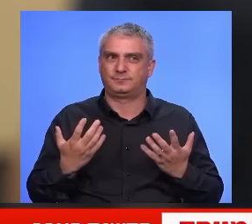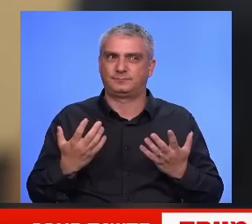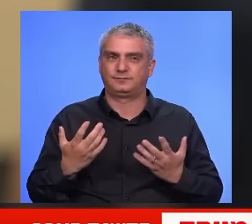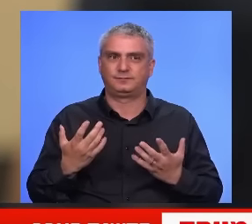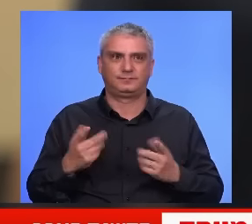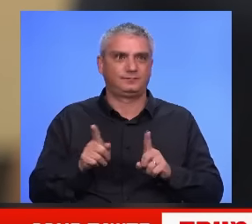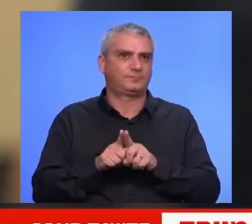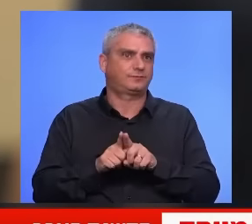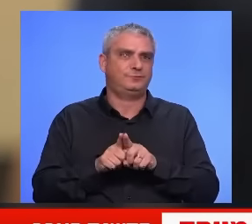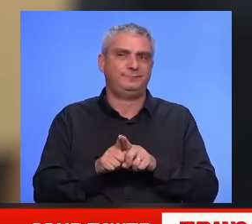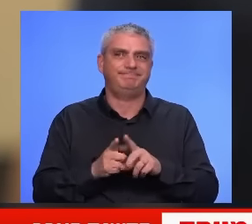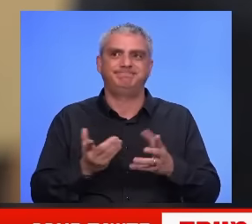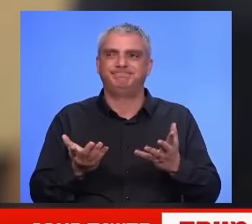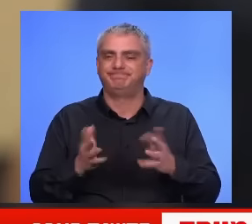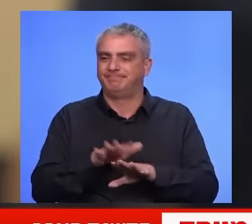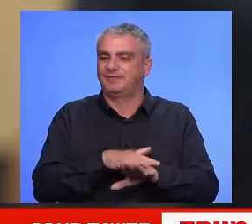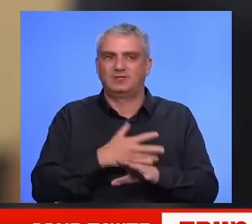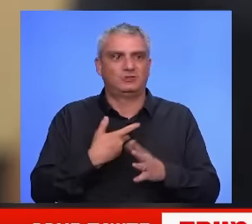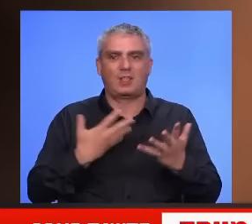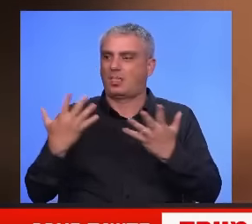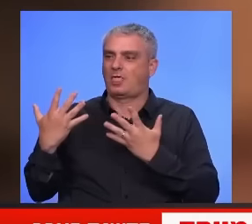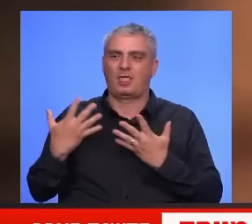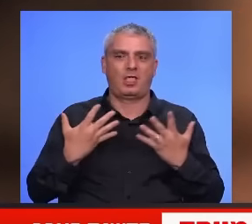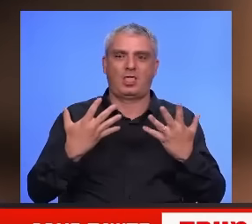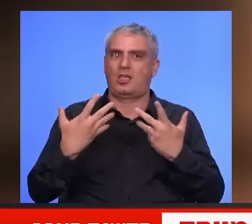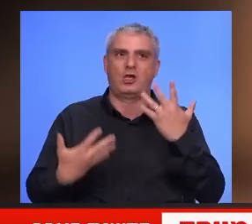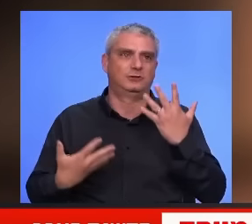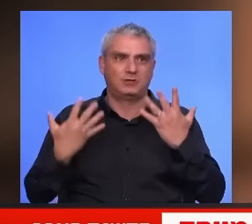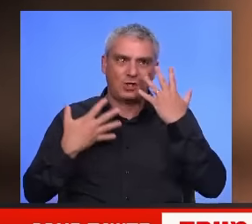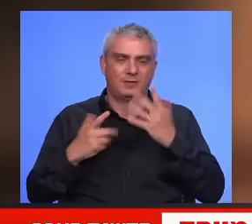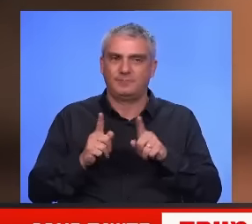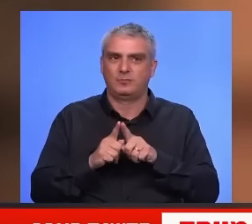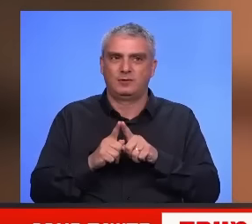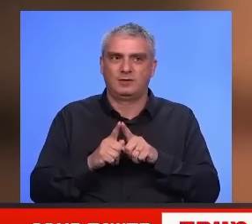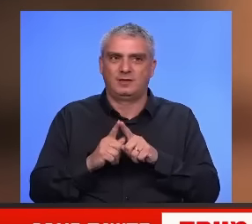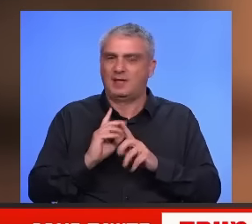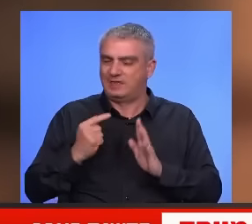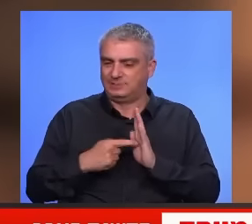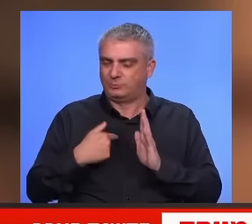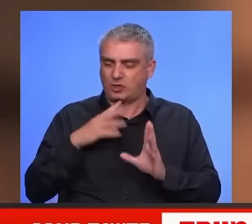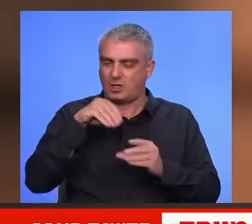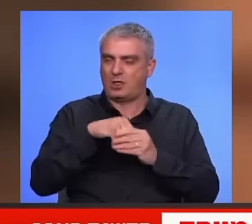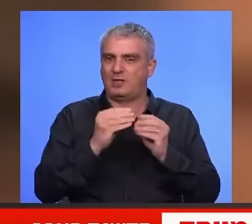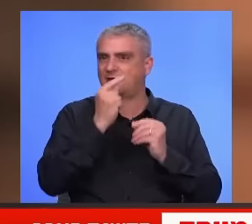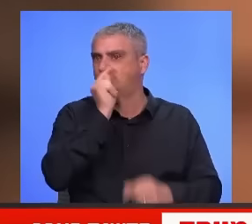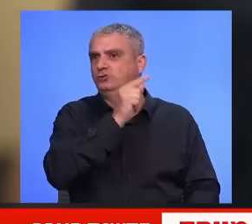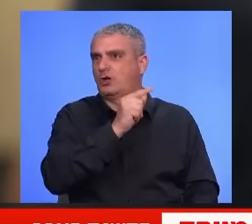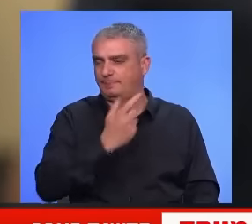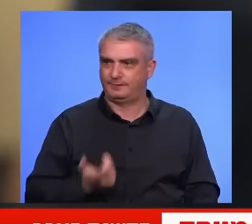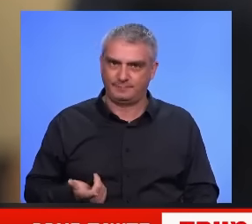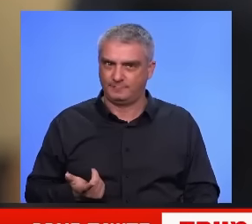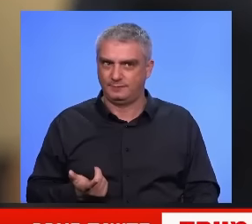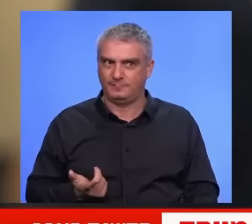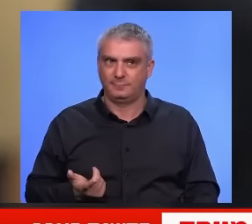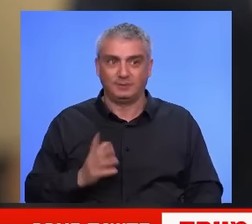וכאילו הרגשה של חסר אונים כזה, כי כאילו אין סיבה שאני לא אהיה איתם שם.